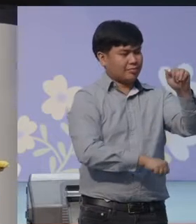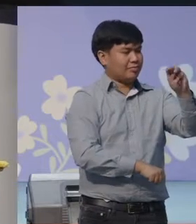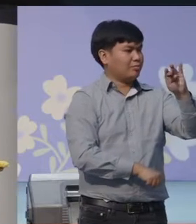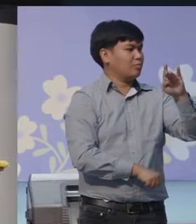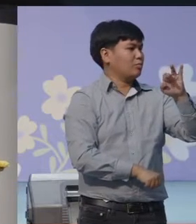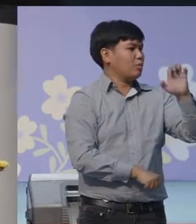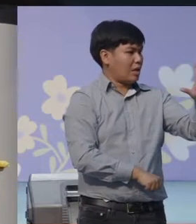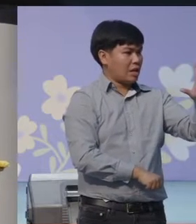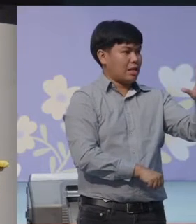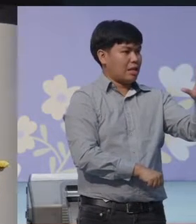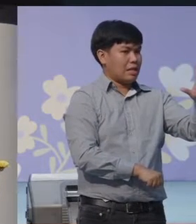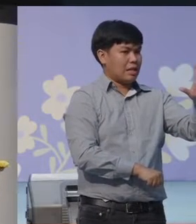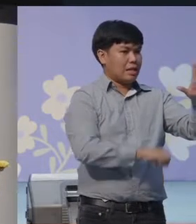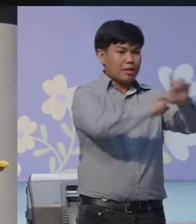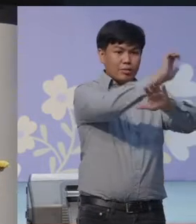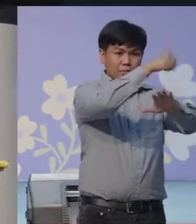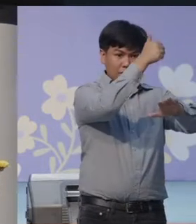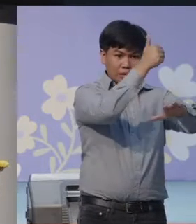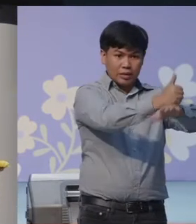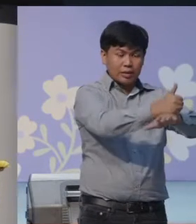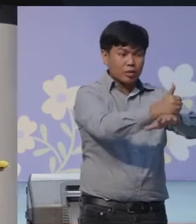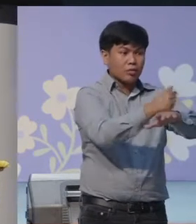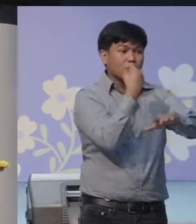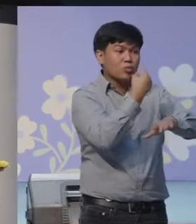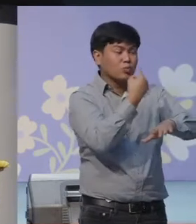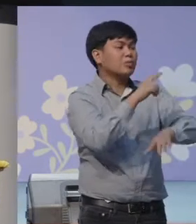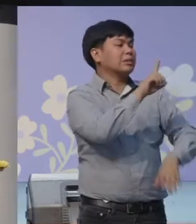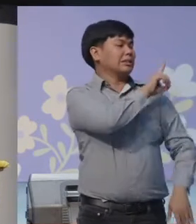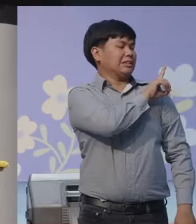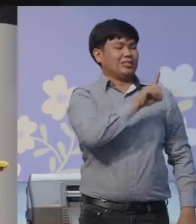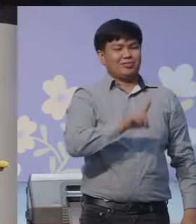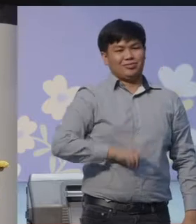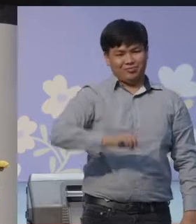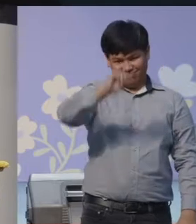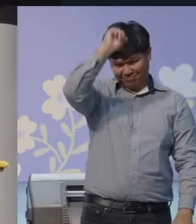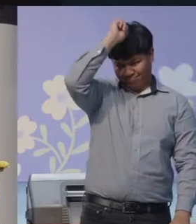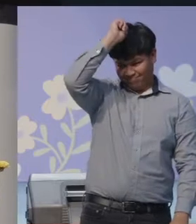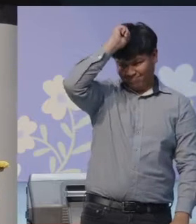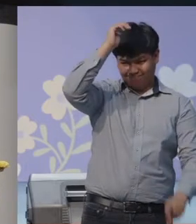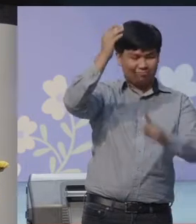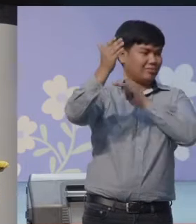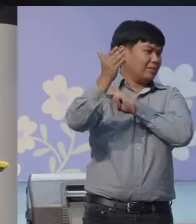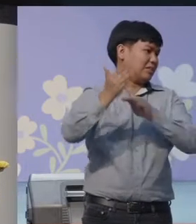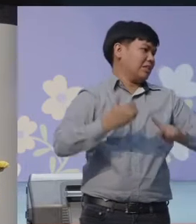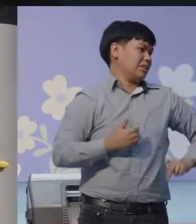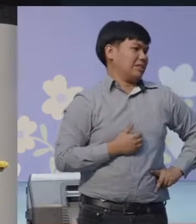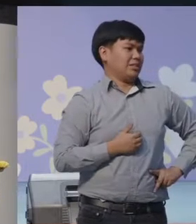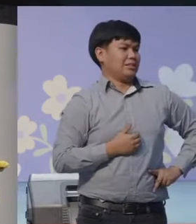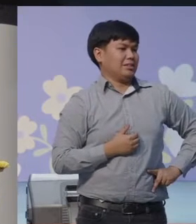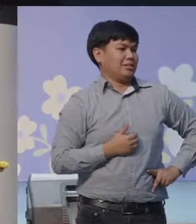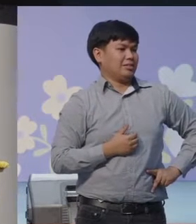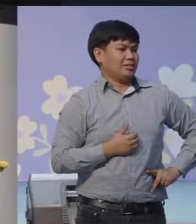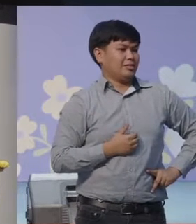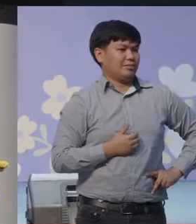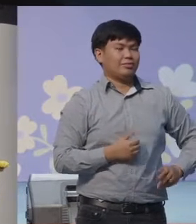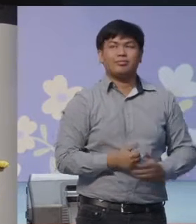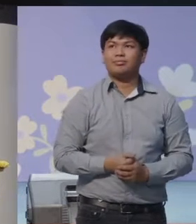na magtatalaga kay David, ang pangalawang